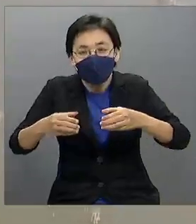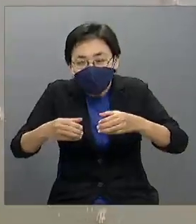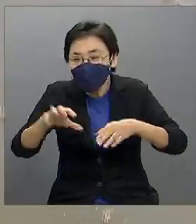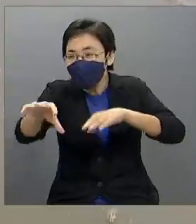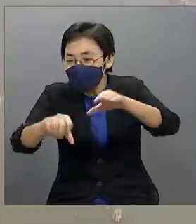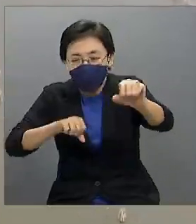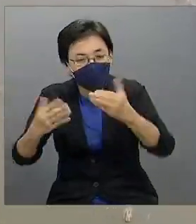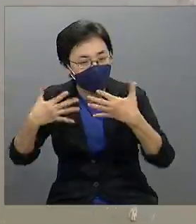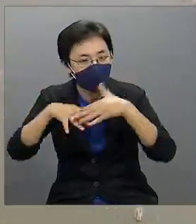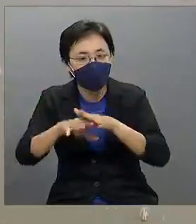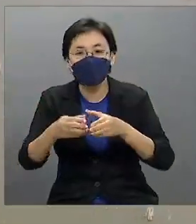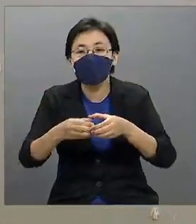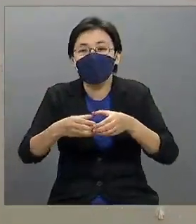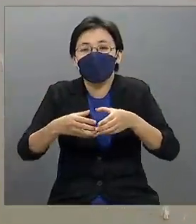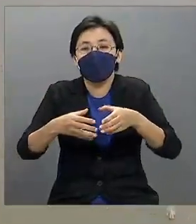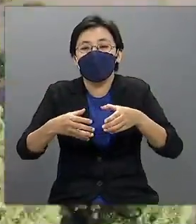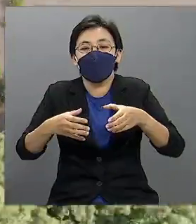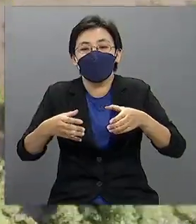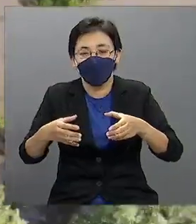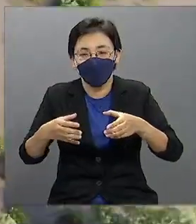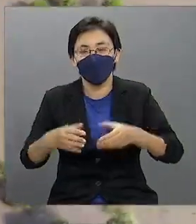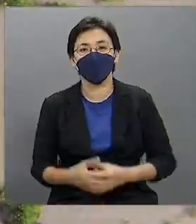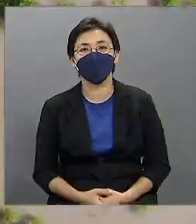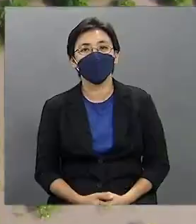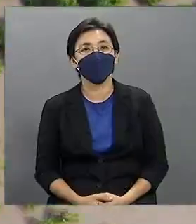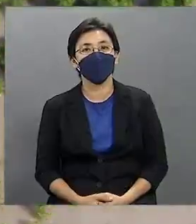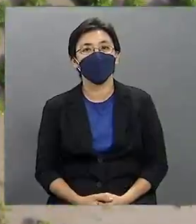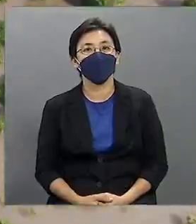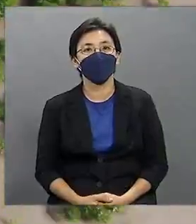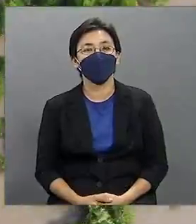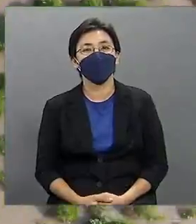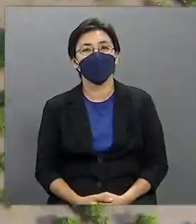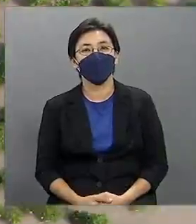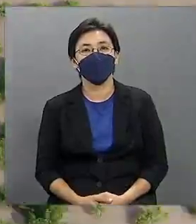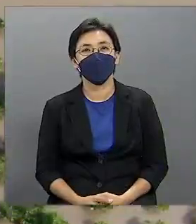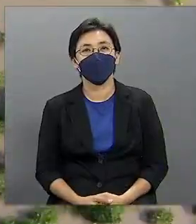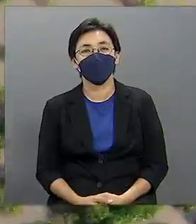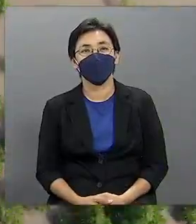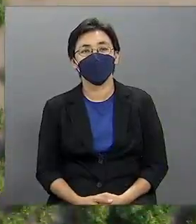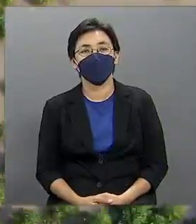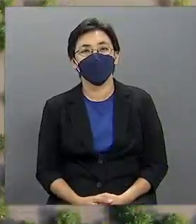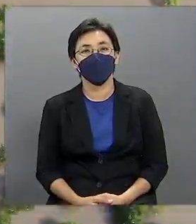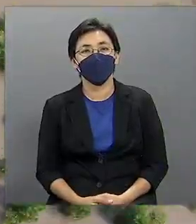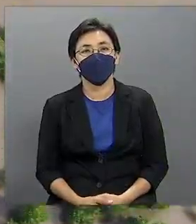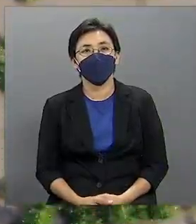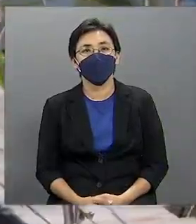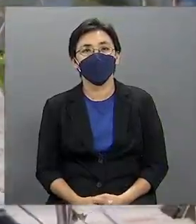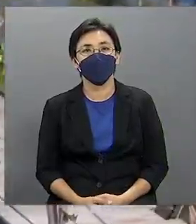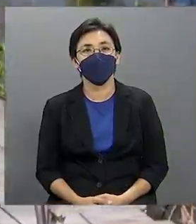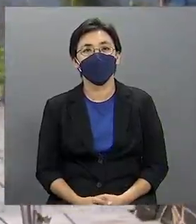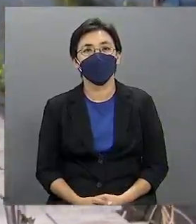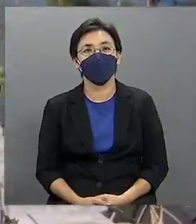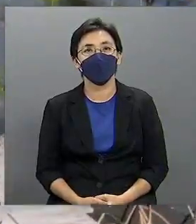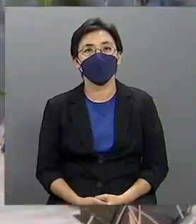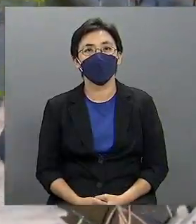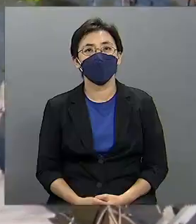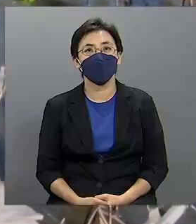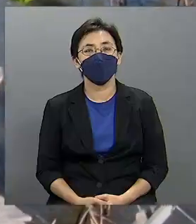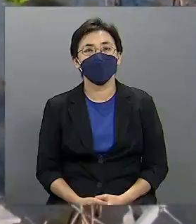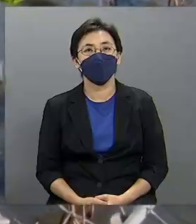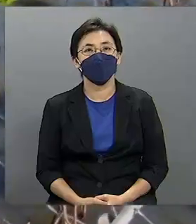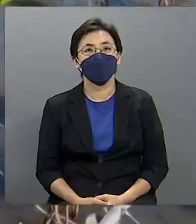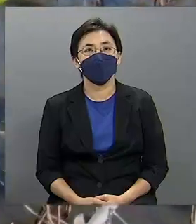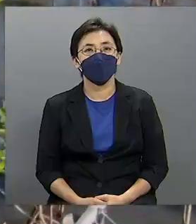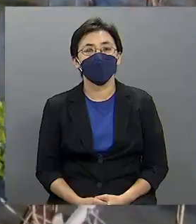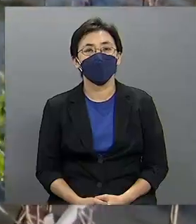วย